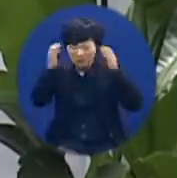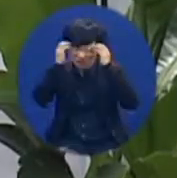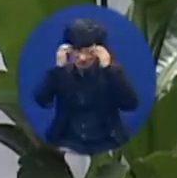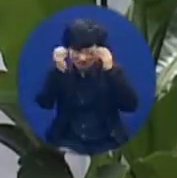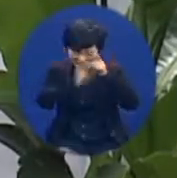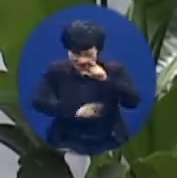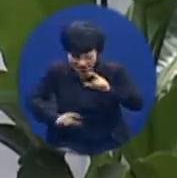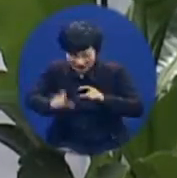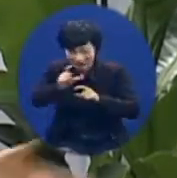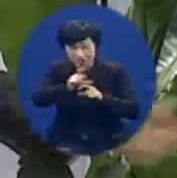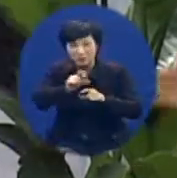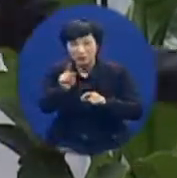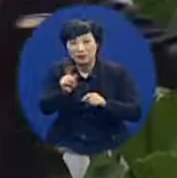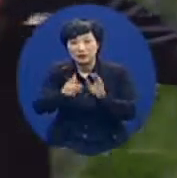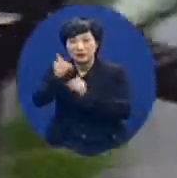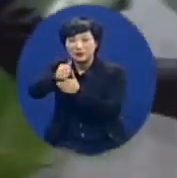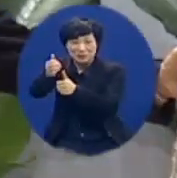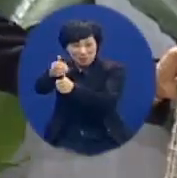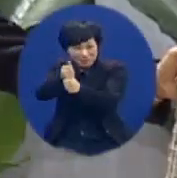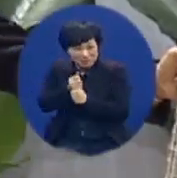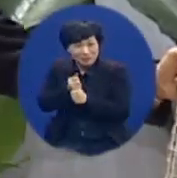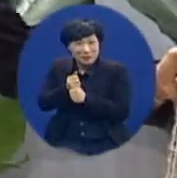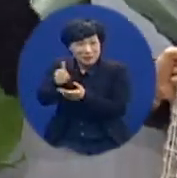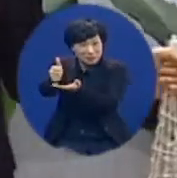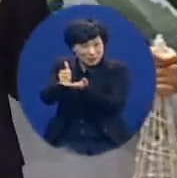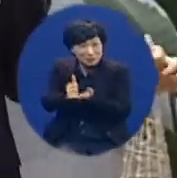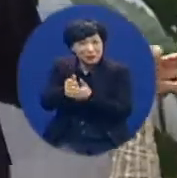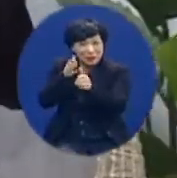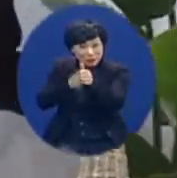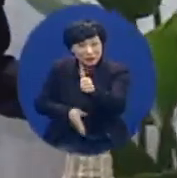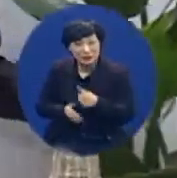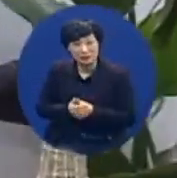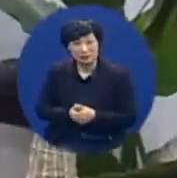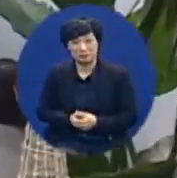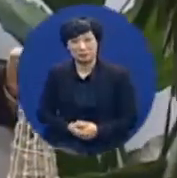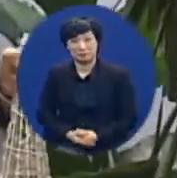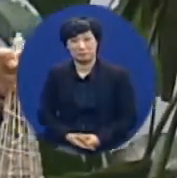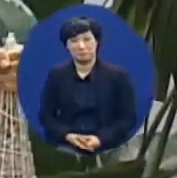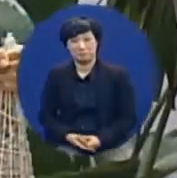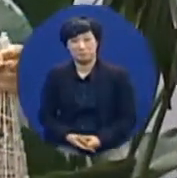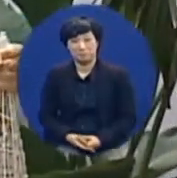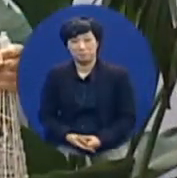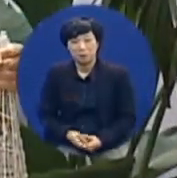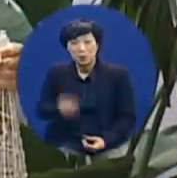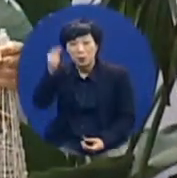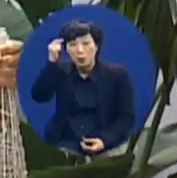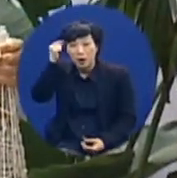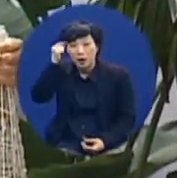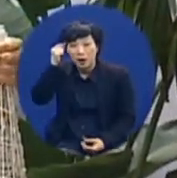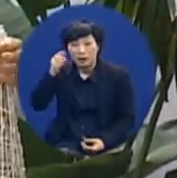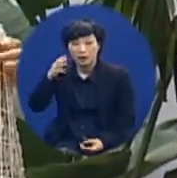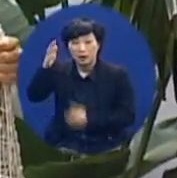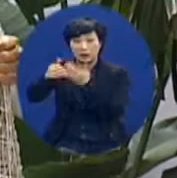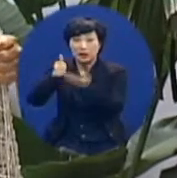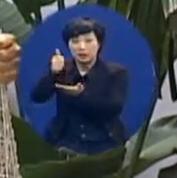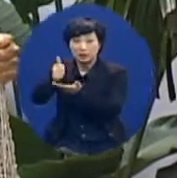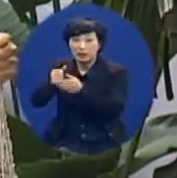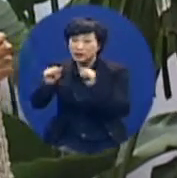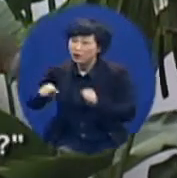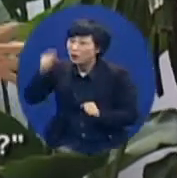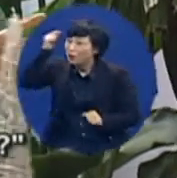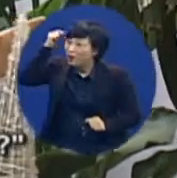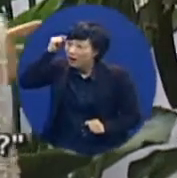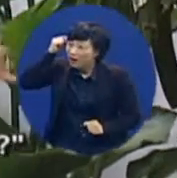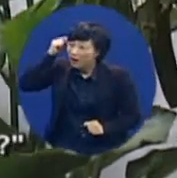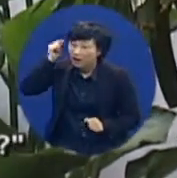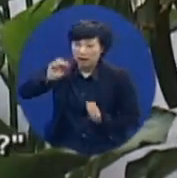당할수록 예수를 붙잡는 거야 아멘 왜 하나님이 계시면 이럴 수가